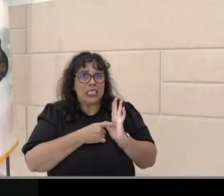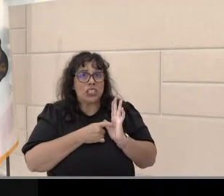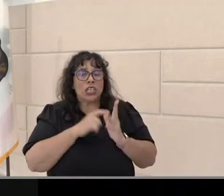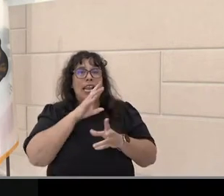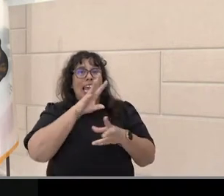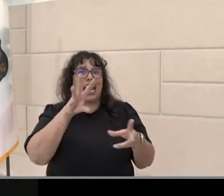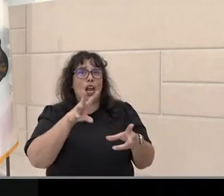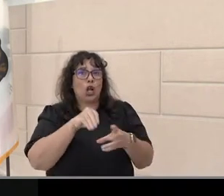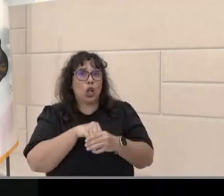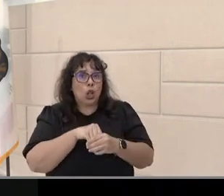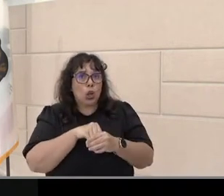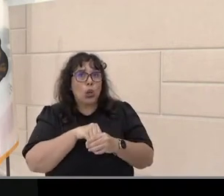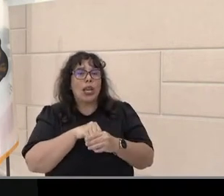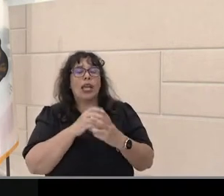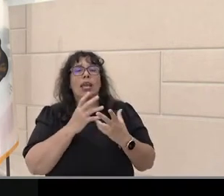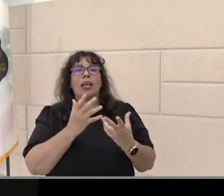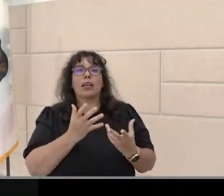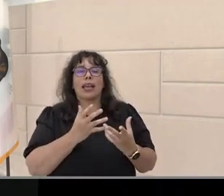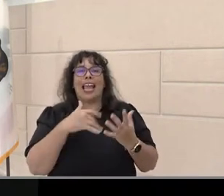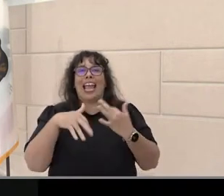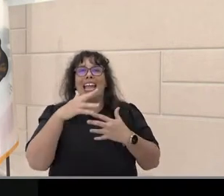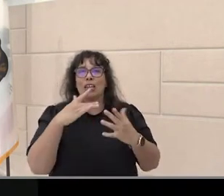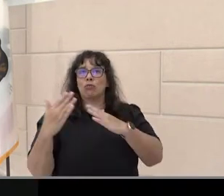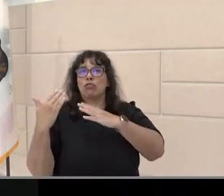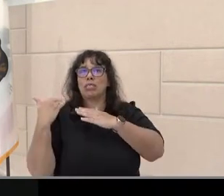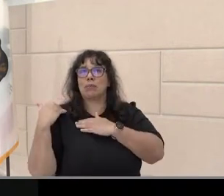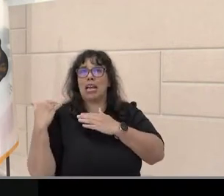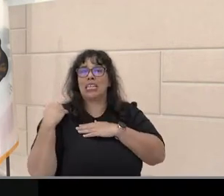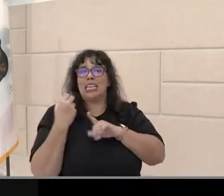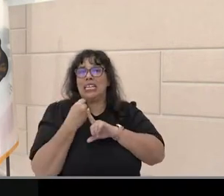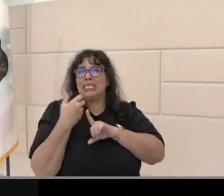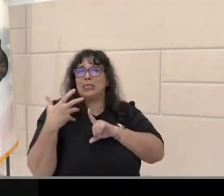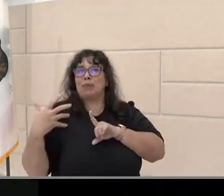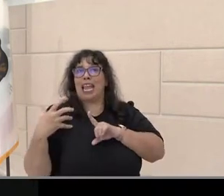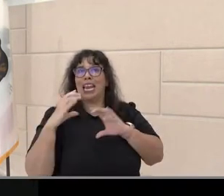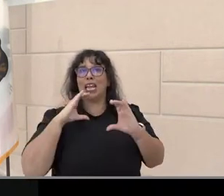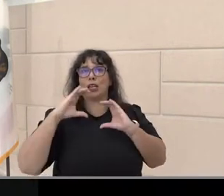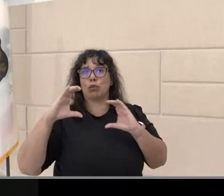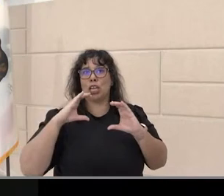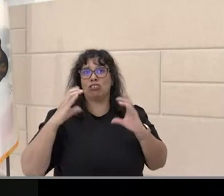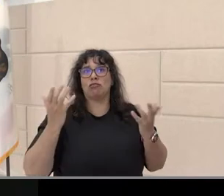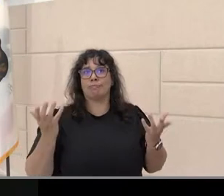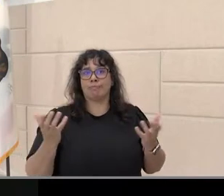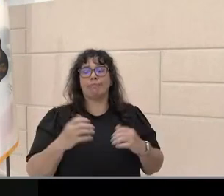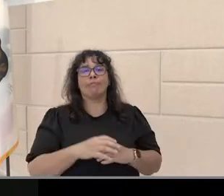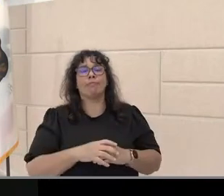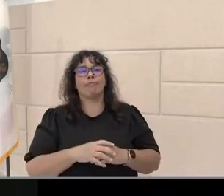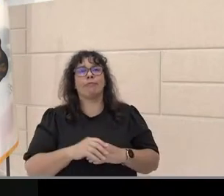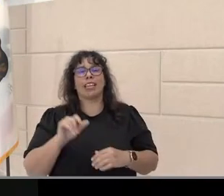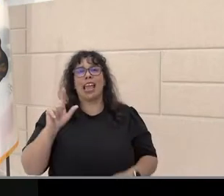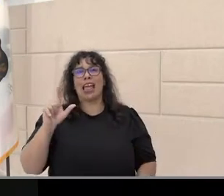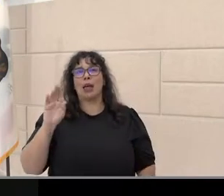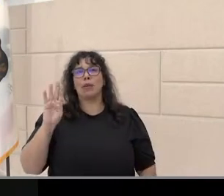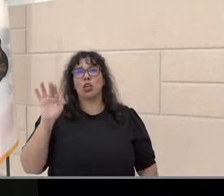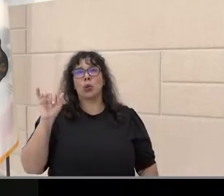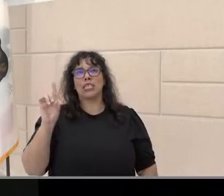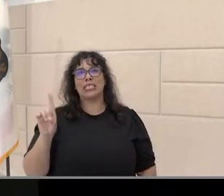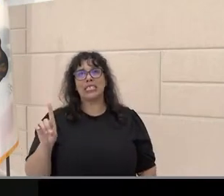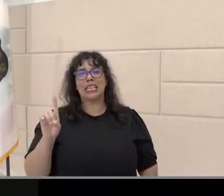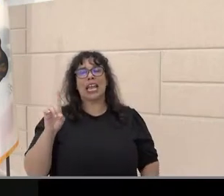ក្នុងផ្នែកខ្លះតើតួនឹងការទទួលខុសត្រូវតើតួនឹងការធ្វើទំនាក់ទំនងដ៏ទូលំទូលា